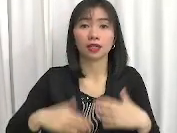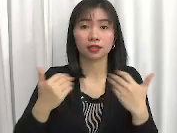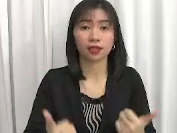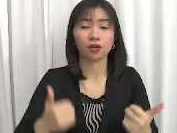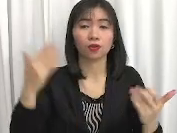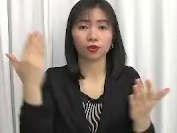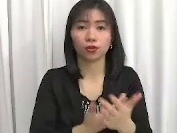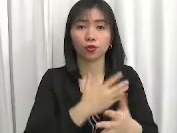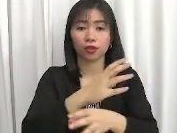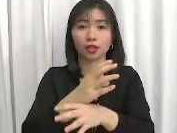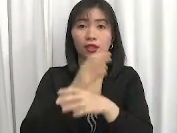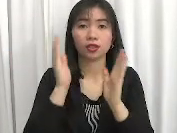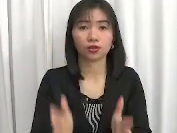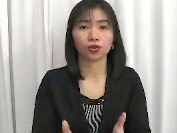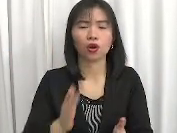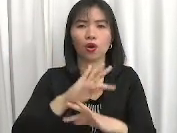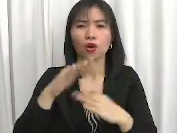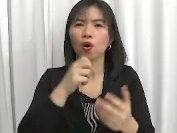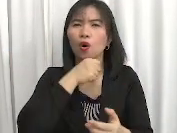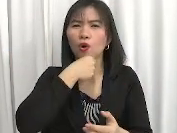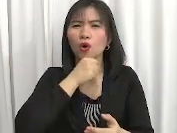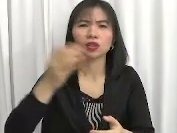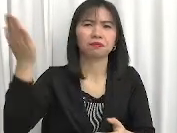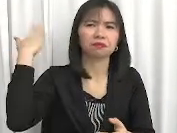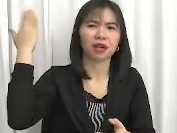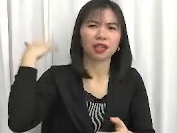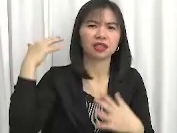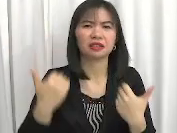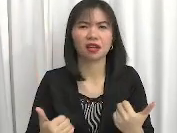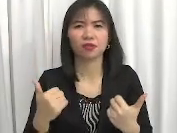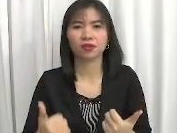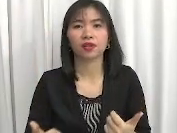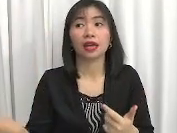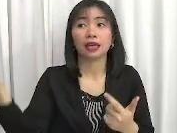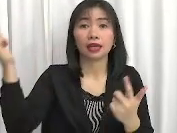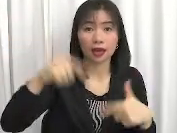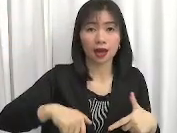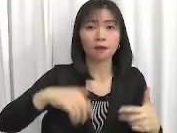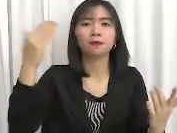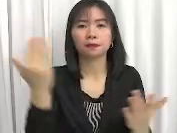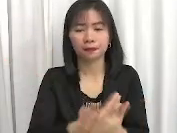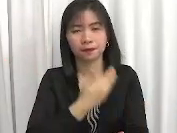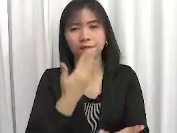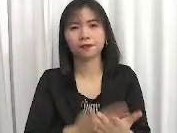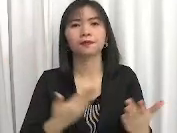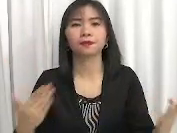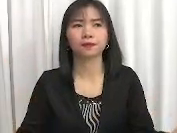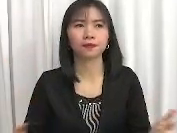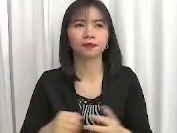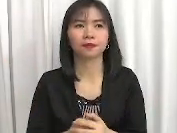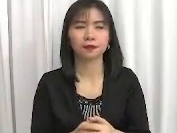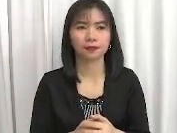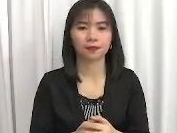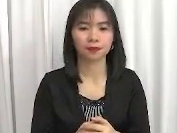All things are passed away. Behold, all things are become new. Ano po? Kaya